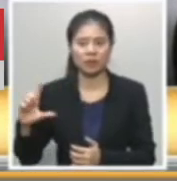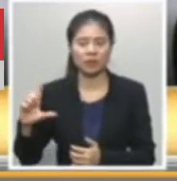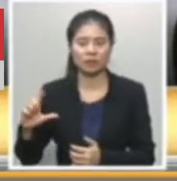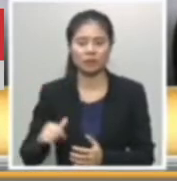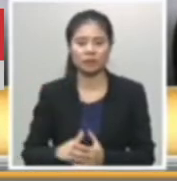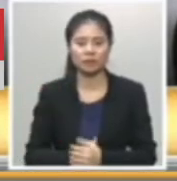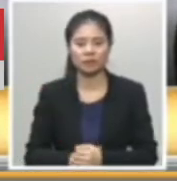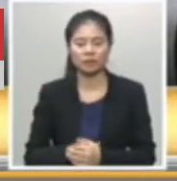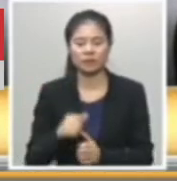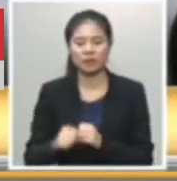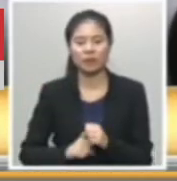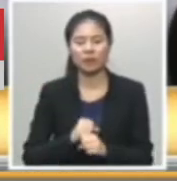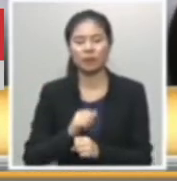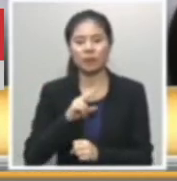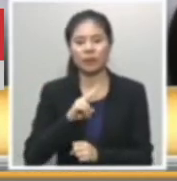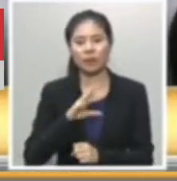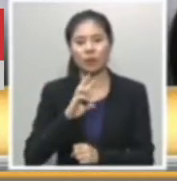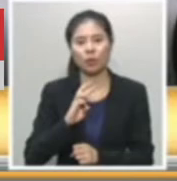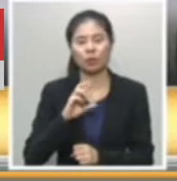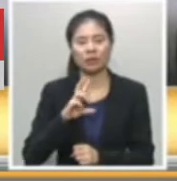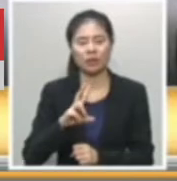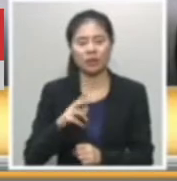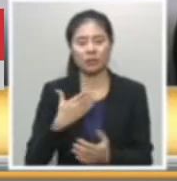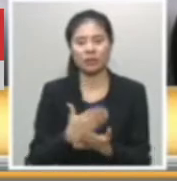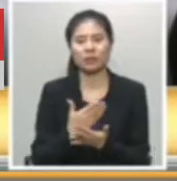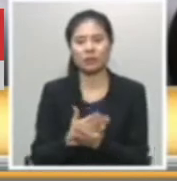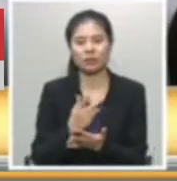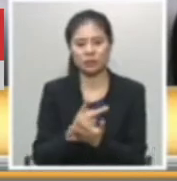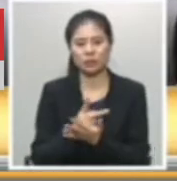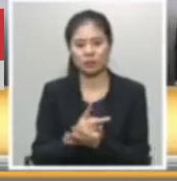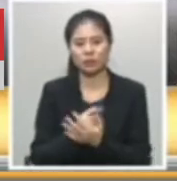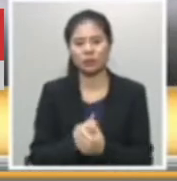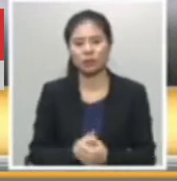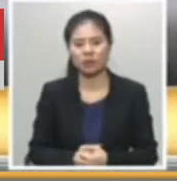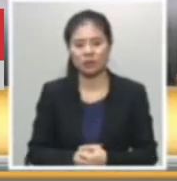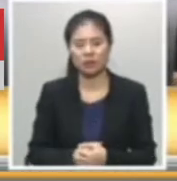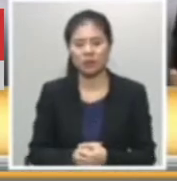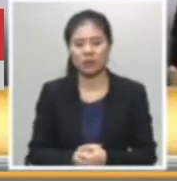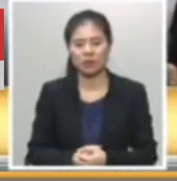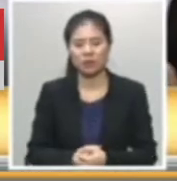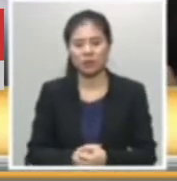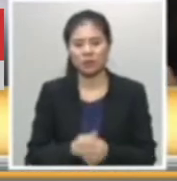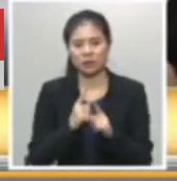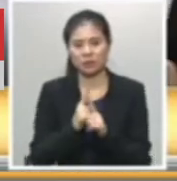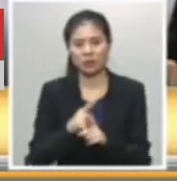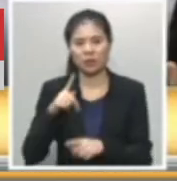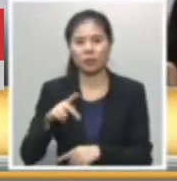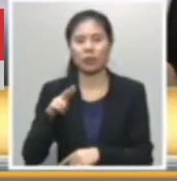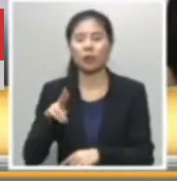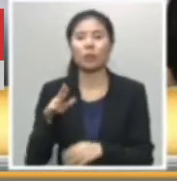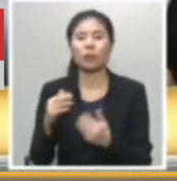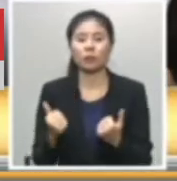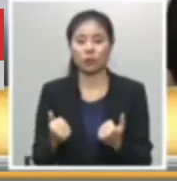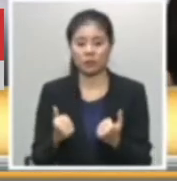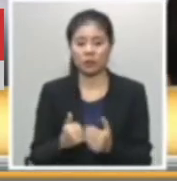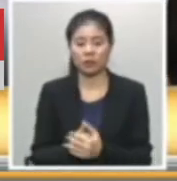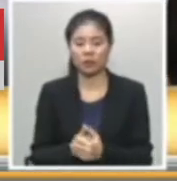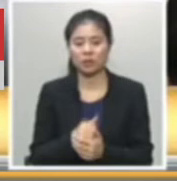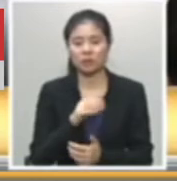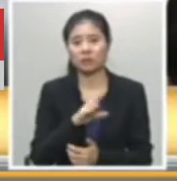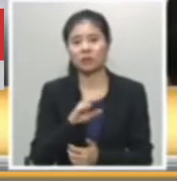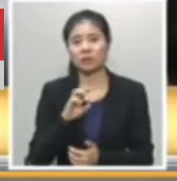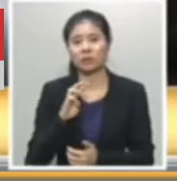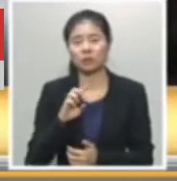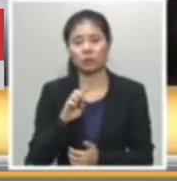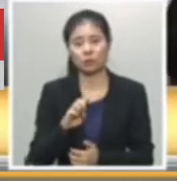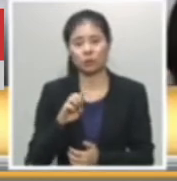ดครับปี63ที่กำลังวางแผนจะกู้นะครับเพื่อชดเชยเงินขาดดุลตามพรบ.งบประมาณฉบับนี้คือ